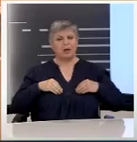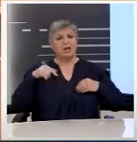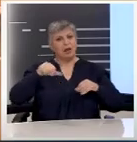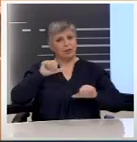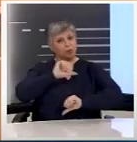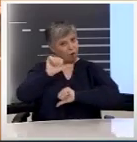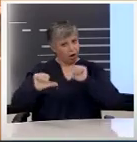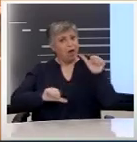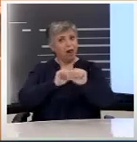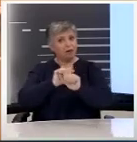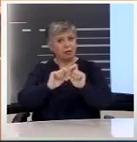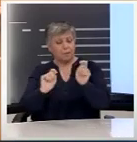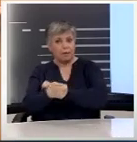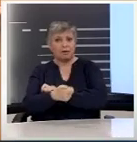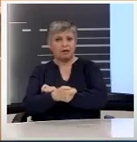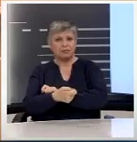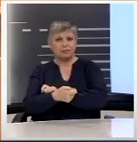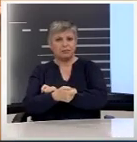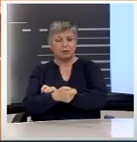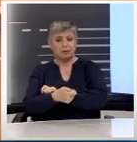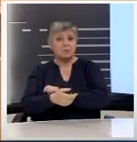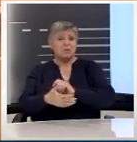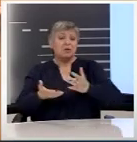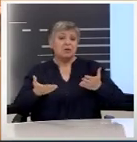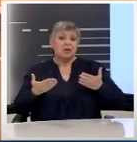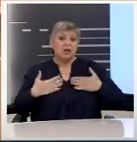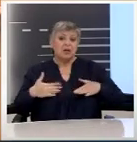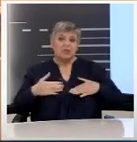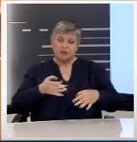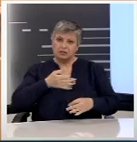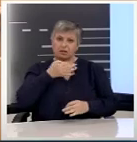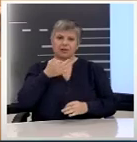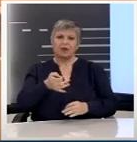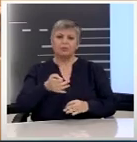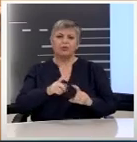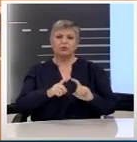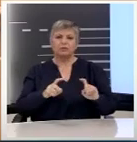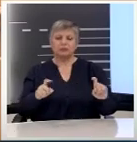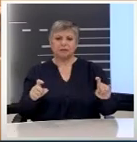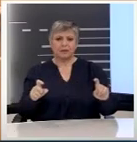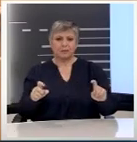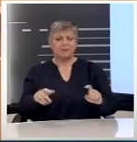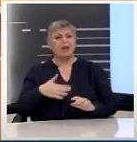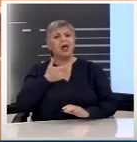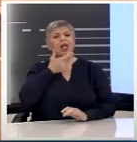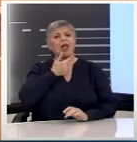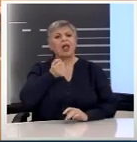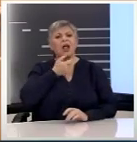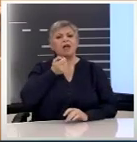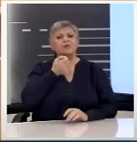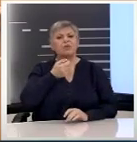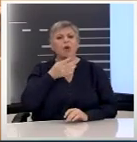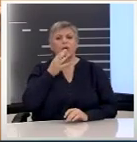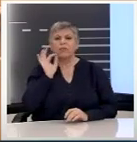μεταμόρφωση. Για να μην πω το άλλο, ότι, κοιτάξτε κύριοι συνάδελφοι, είναι πολύ εύκολο να λέτε από τη θέση